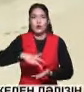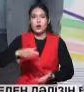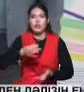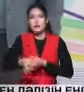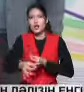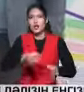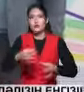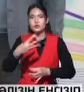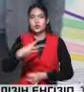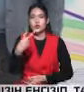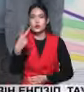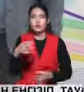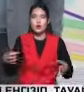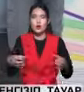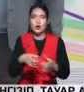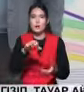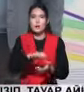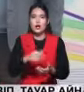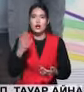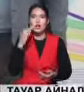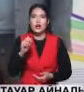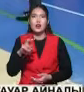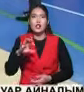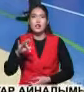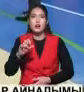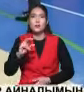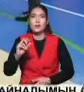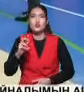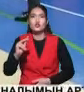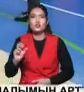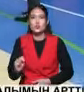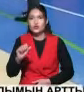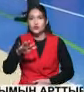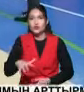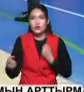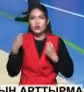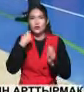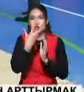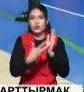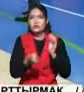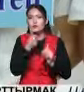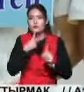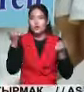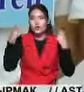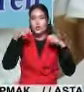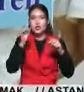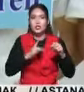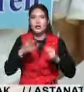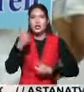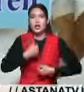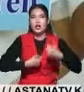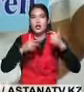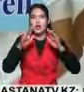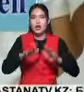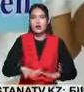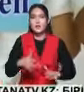аудандардан 32 команда қатысып, жеңіл атлетика, боча және эстафета сынды спорт түрлерінен сынға түсті. Жеңімпаздар республикалық байқауда